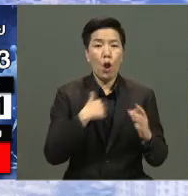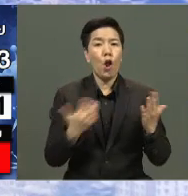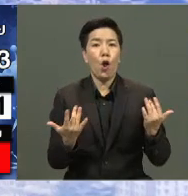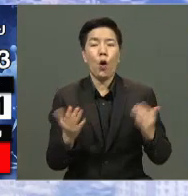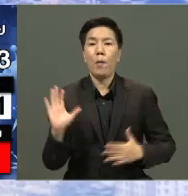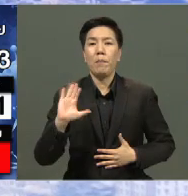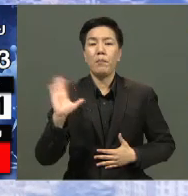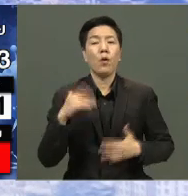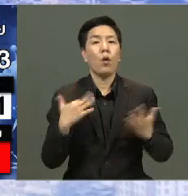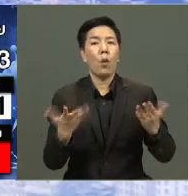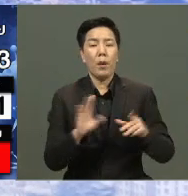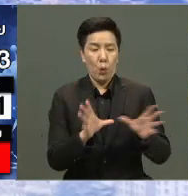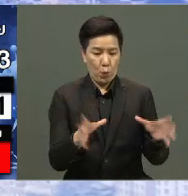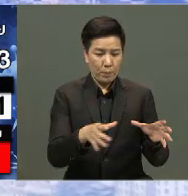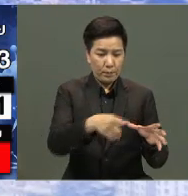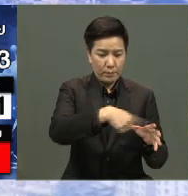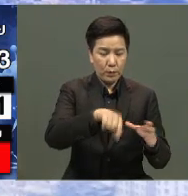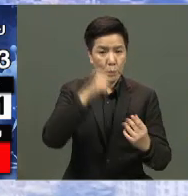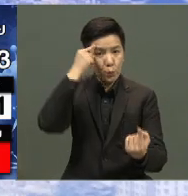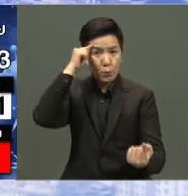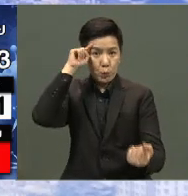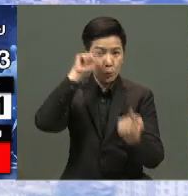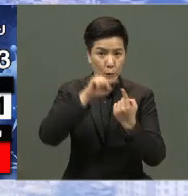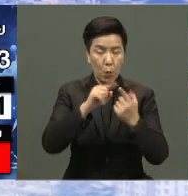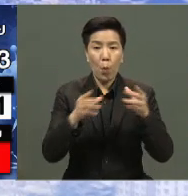ถ้าเราจะแบ่งกลุ่มได้ไปสักสองกลุ่มนะเพื่อที่จะจะให้เกิดมาตรการในการที่จะปั่นกลายที่เราเรียกว่าครับว่าบับเบิ้ลเนี่ยนะครับเออชุดแรกก่อนครับอันนี้ไม่ต้องรอที่เป็นครับOppoเลยกลุ่มที่ 1